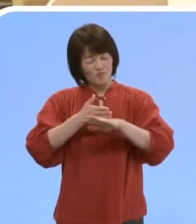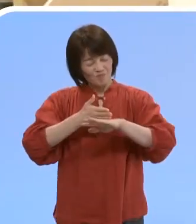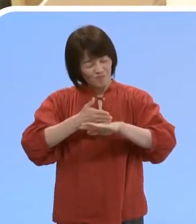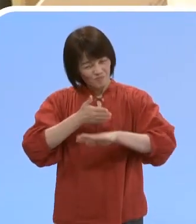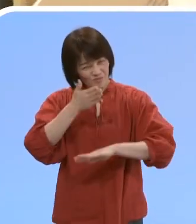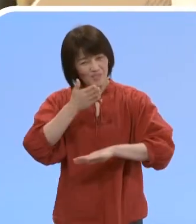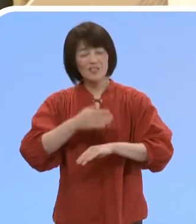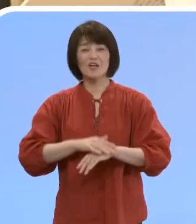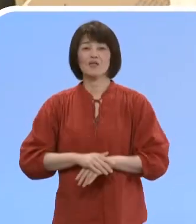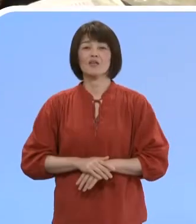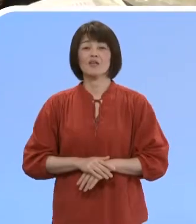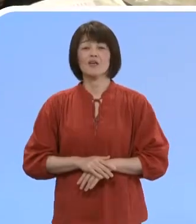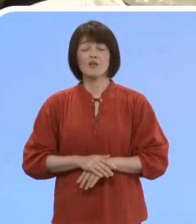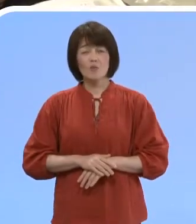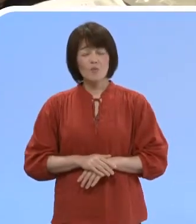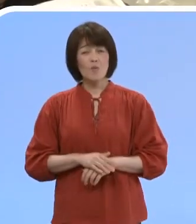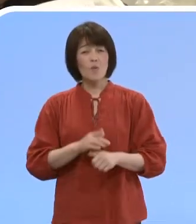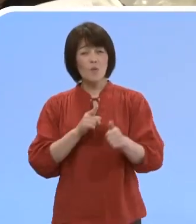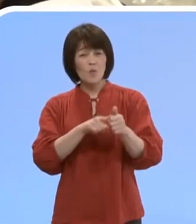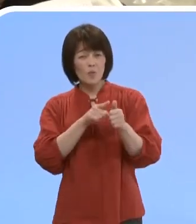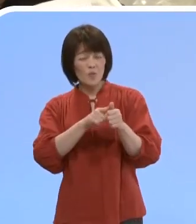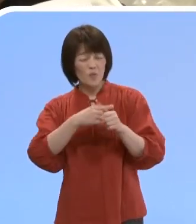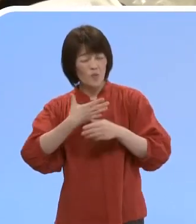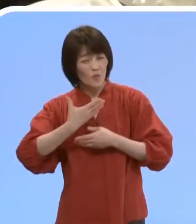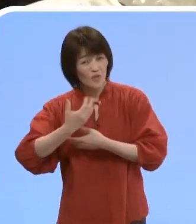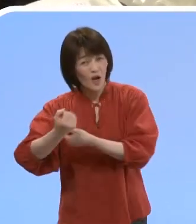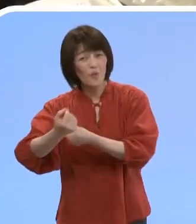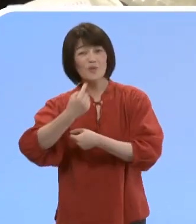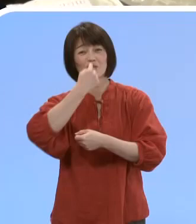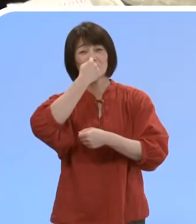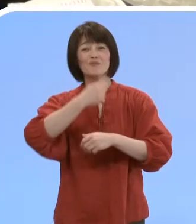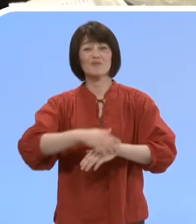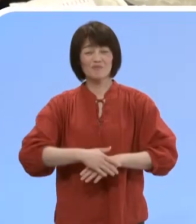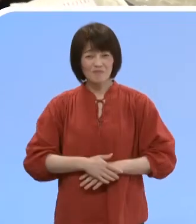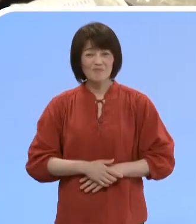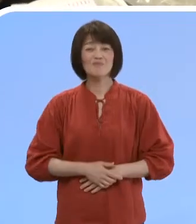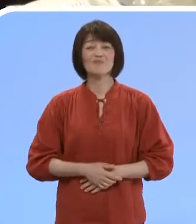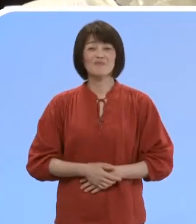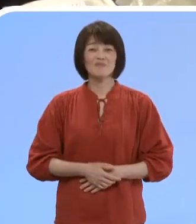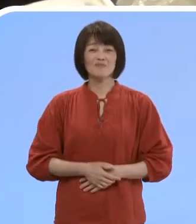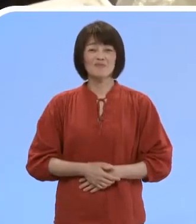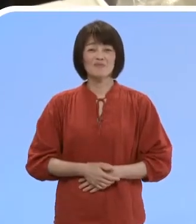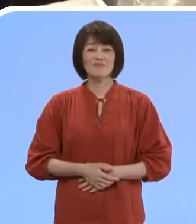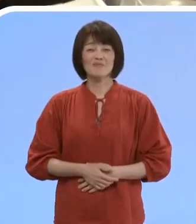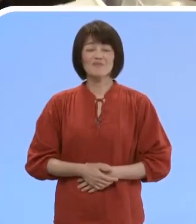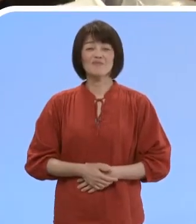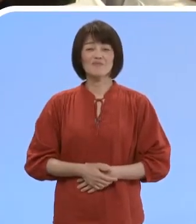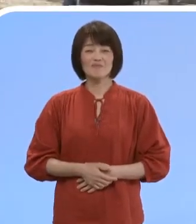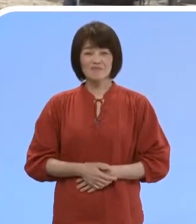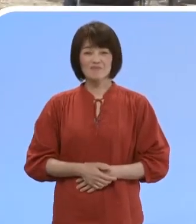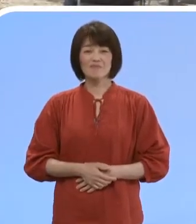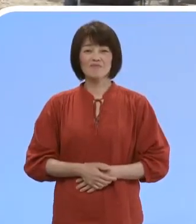たいことですね。もうこれ頼り 頼りなんだ。